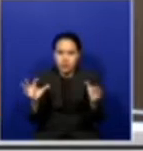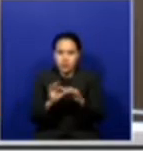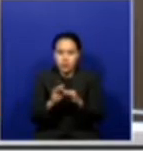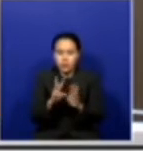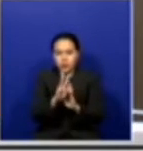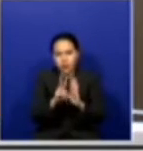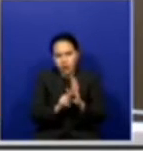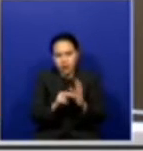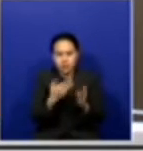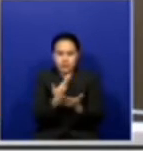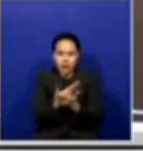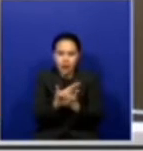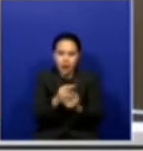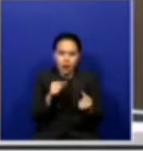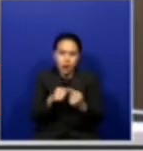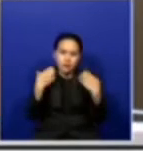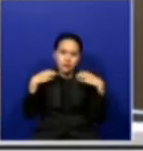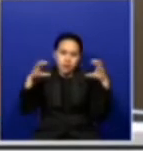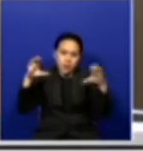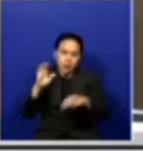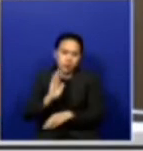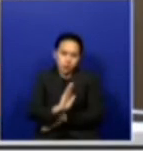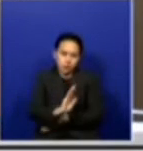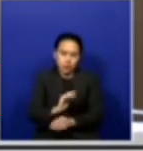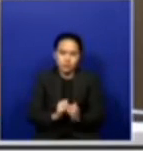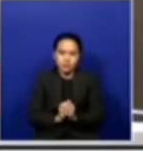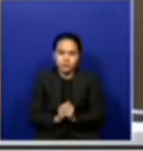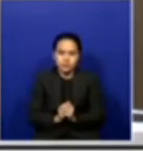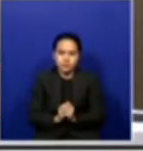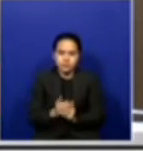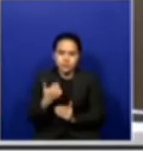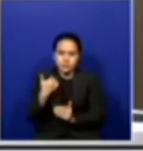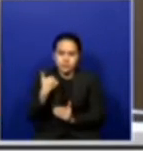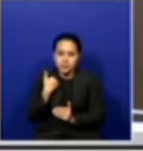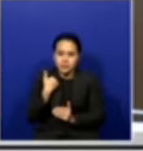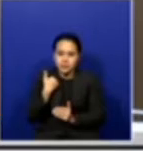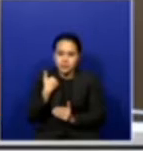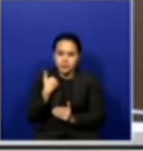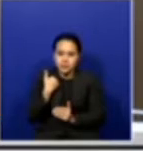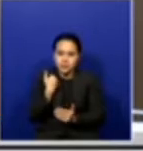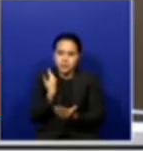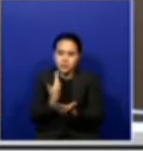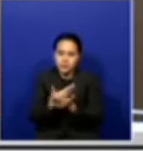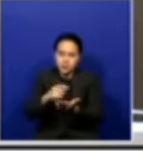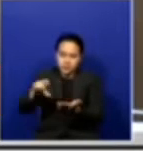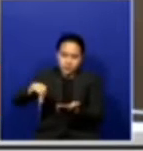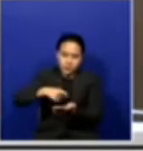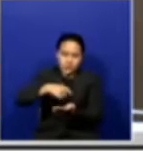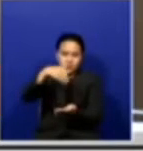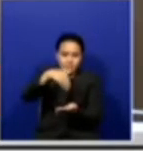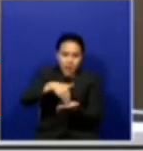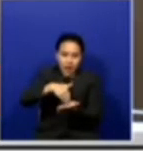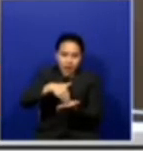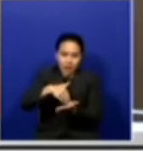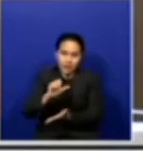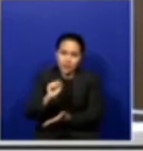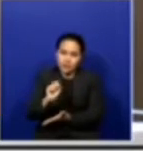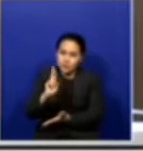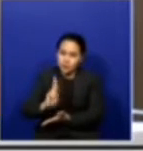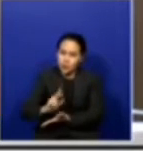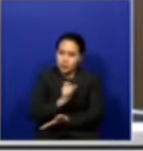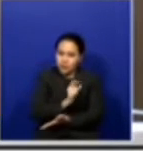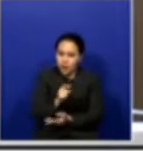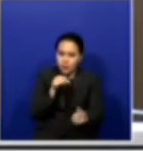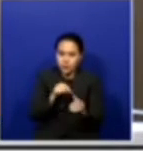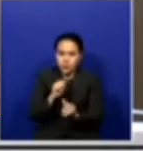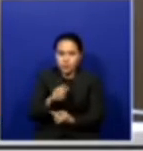นะฮะได้กำหนดสัดส่วนงบประมาณรายจ่ายงบกลางรายการเงินสำรองจ่ายเพื่อกรณีฉุกเฉินหรือ